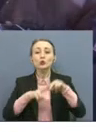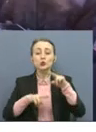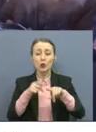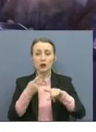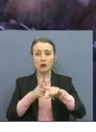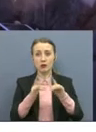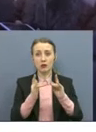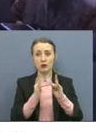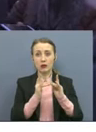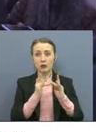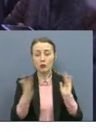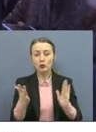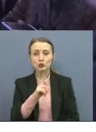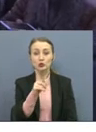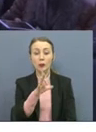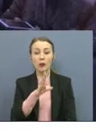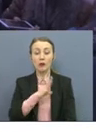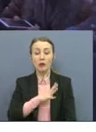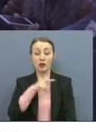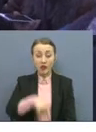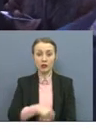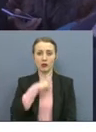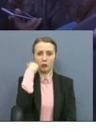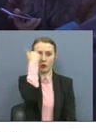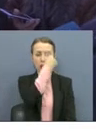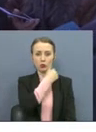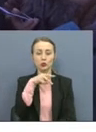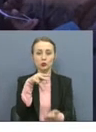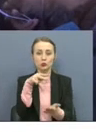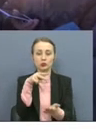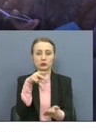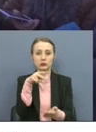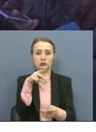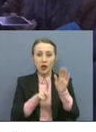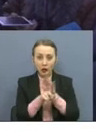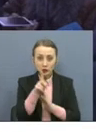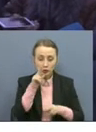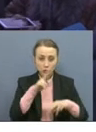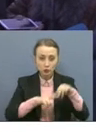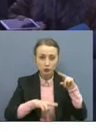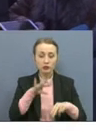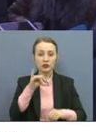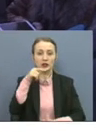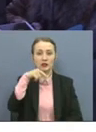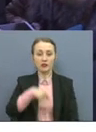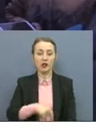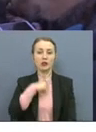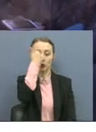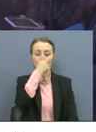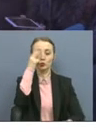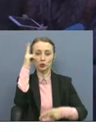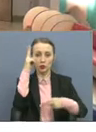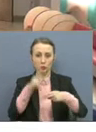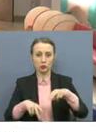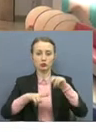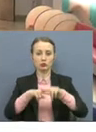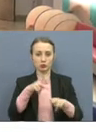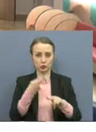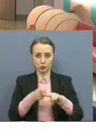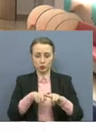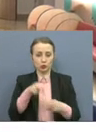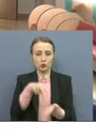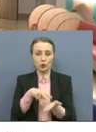небольшой объект, стоит 362 миллиона тенге, и мы его не достроим и перенесем на будущий год. Поэтому важно очень найти нормального достойного подрядчика.